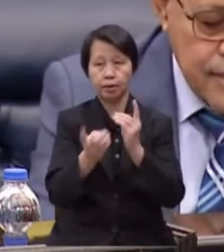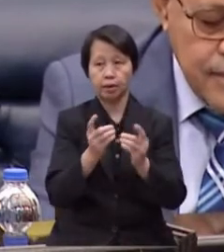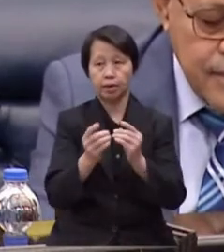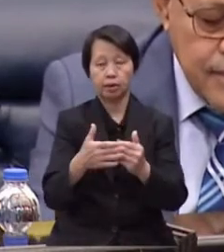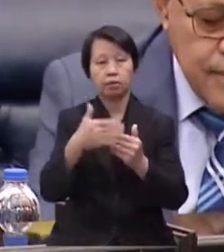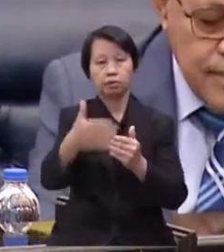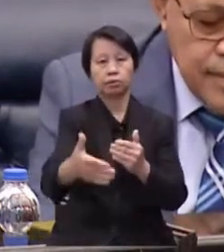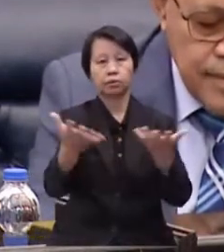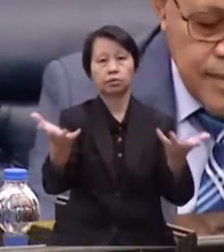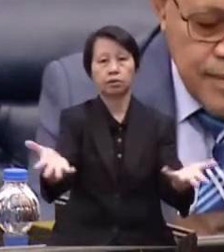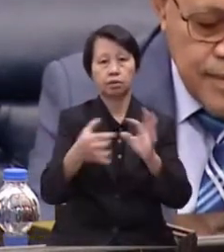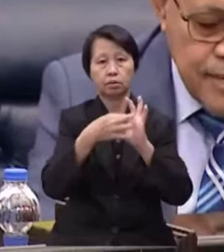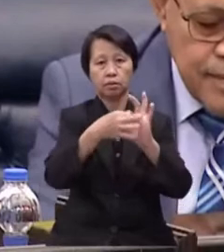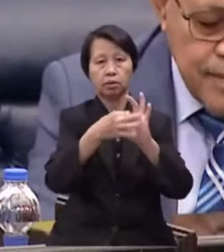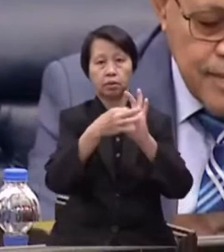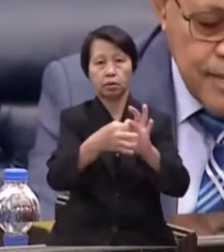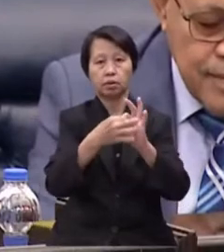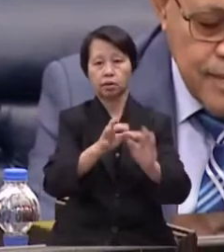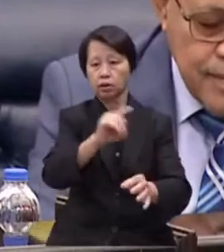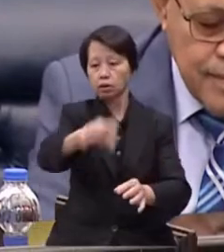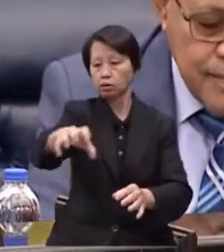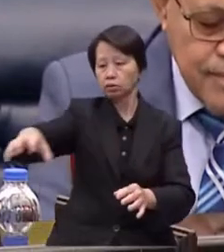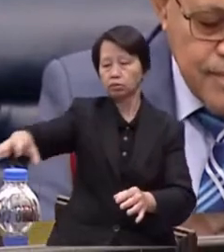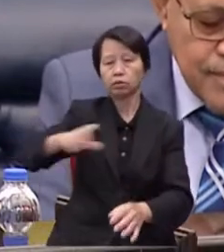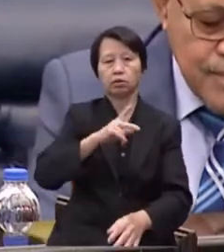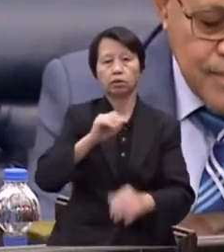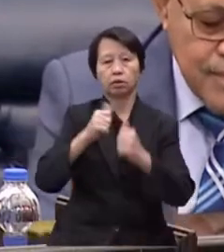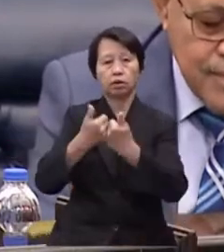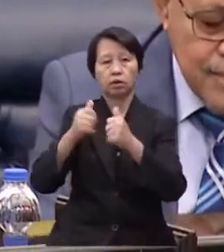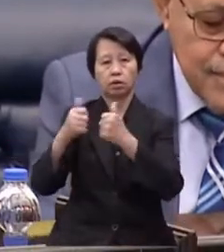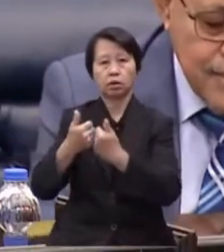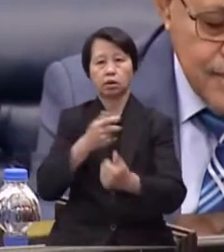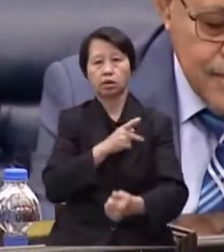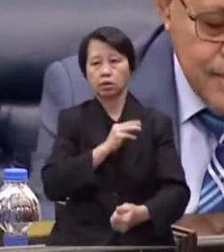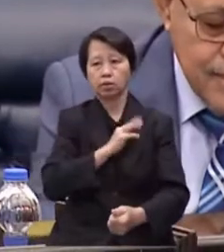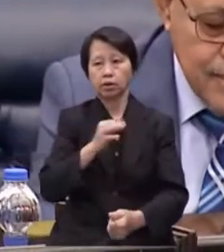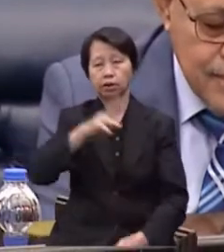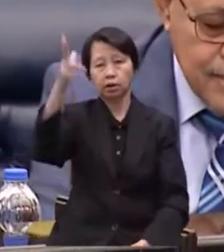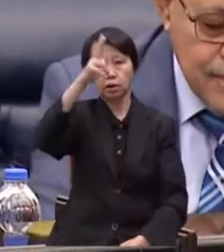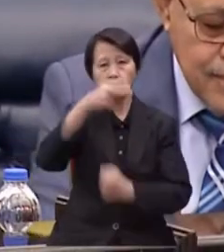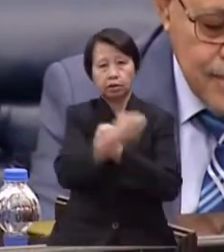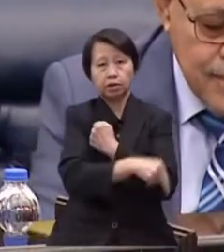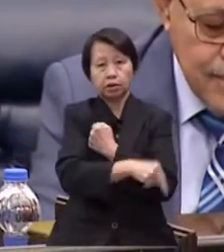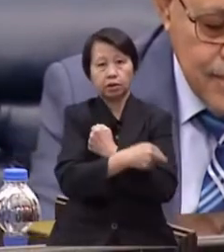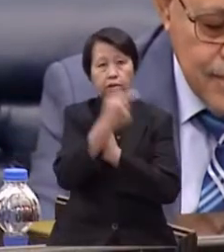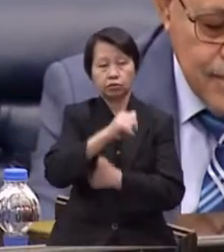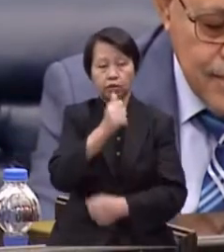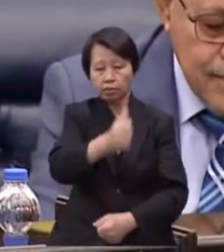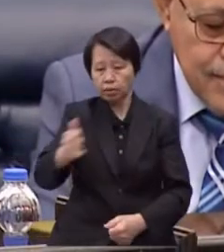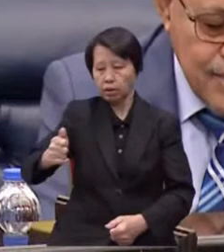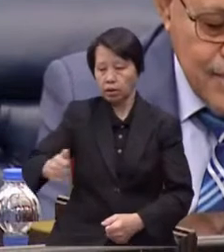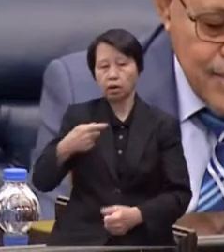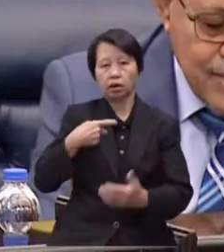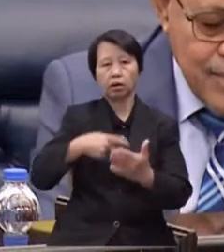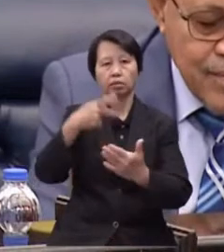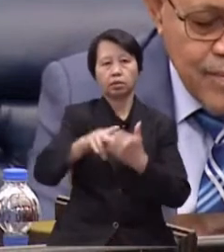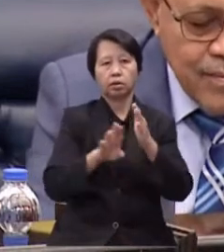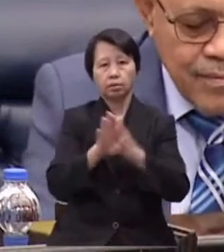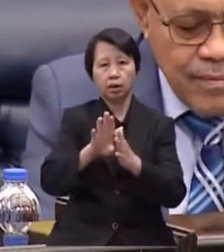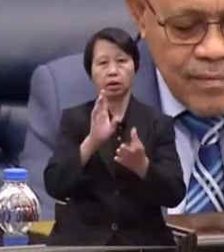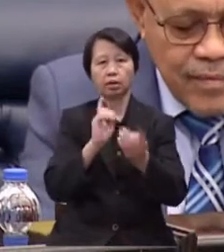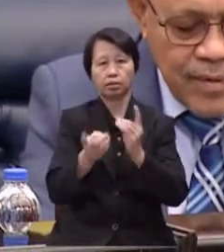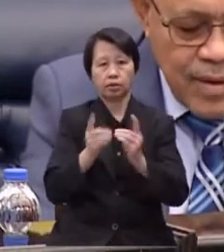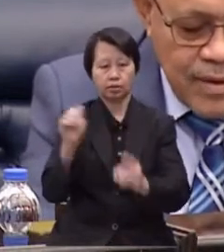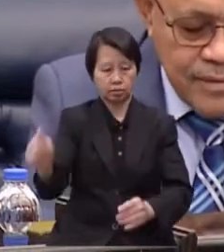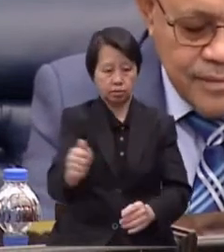sejauh mana kerjasama dengan semua agensi dan kementerian dan juga Kerajaan negeri Karena masing-masing ada program pembangunan